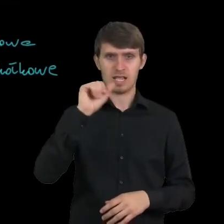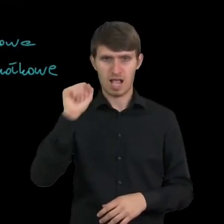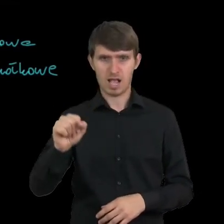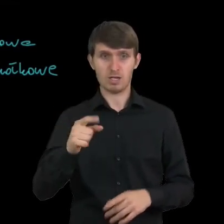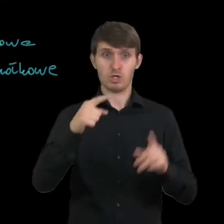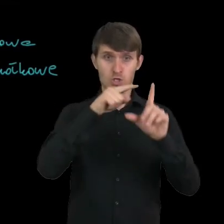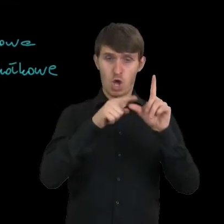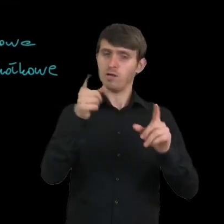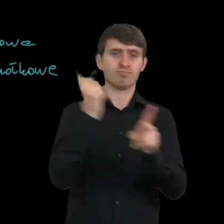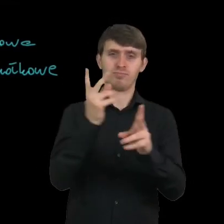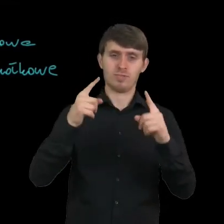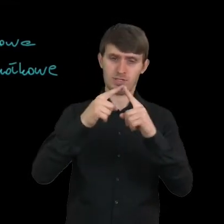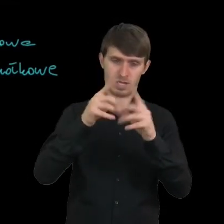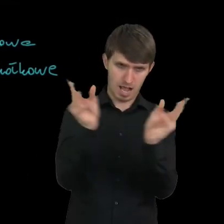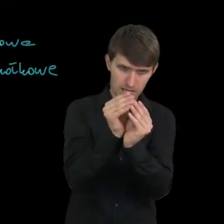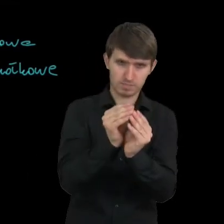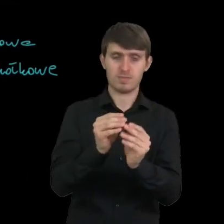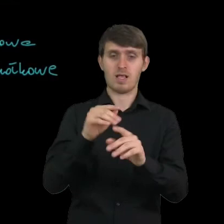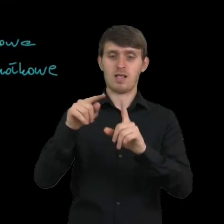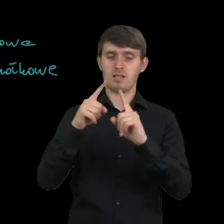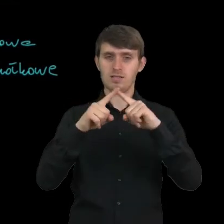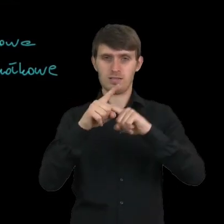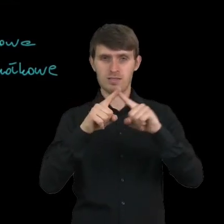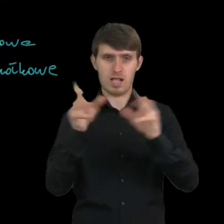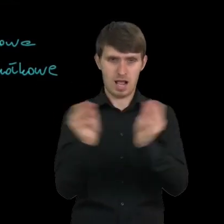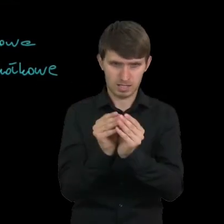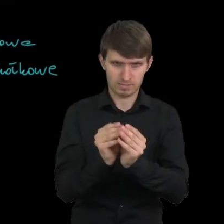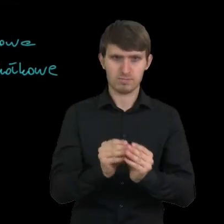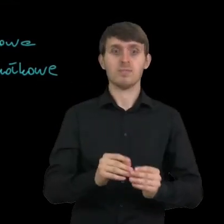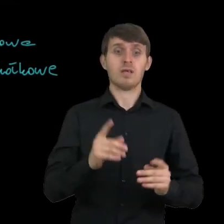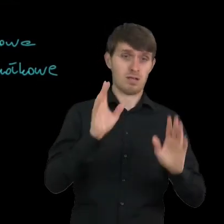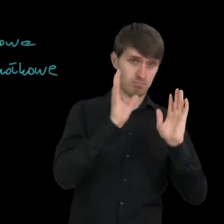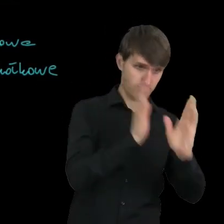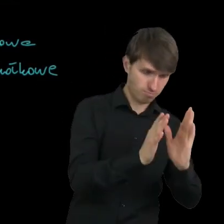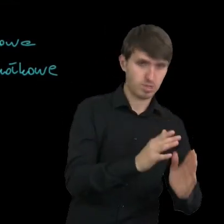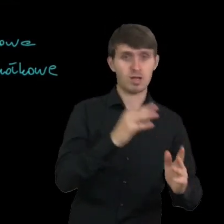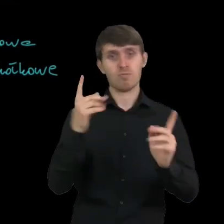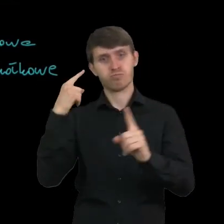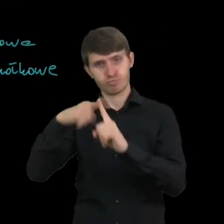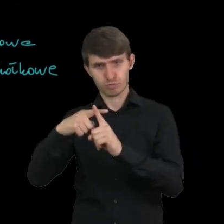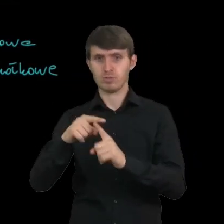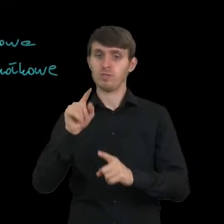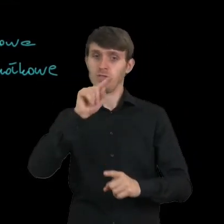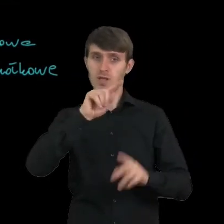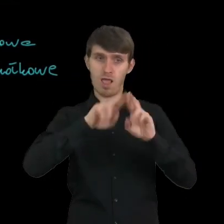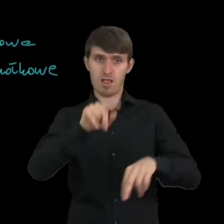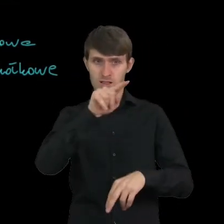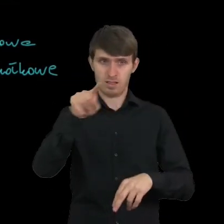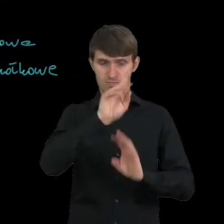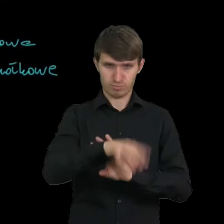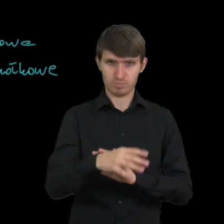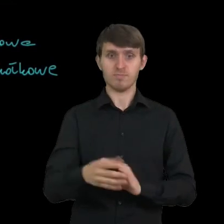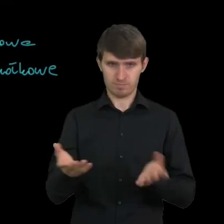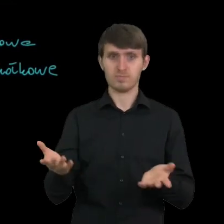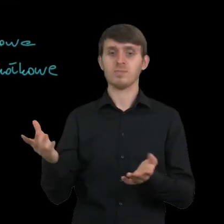są kąty, które mają wspólny wierzchołek i wspólne ramię. Czyli miara tego kąta plus miara tego